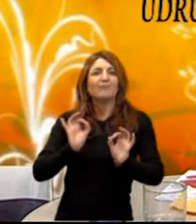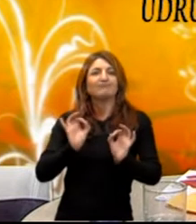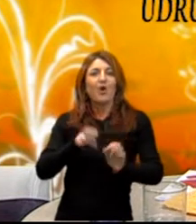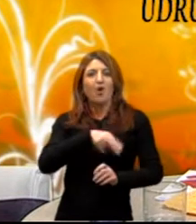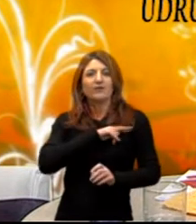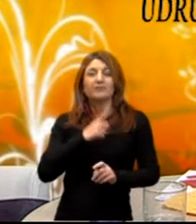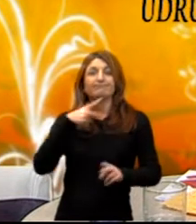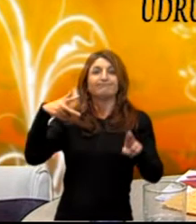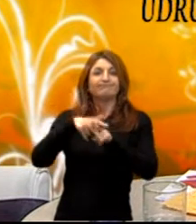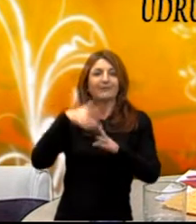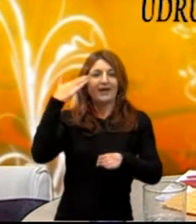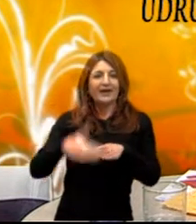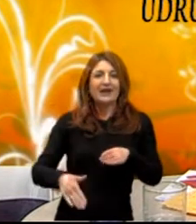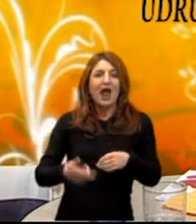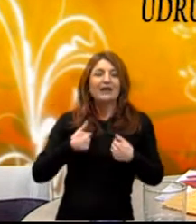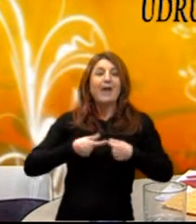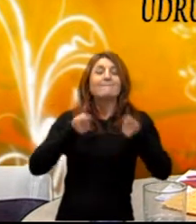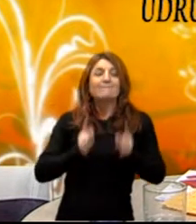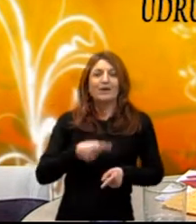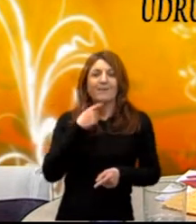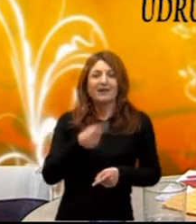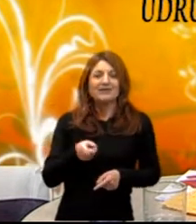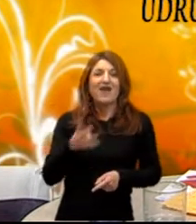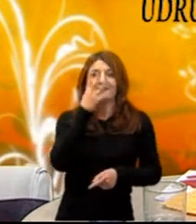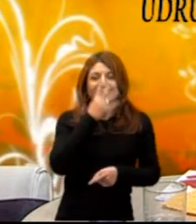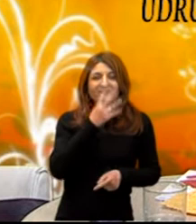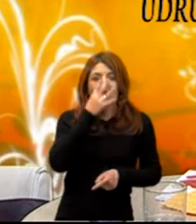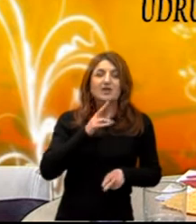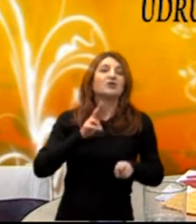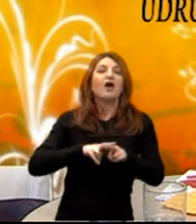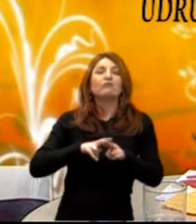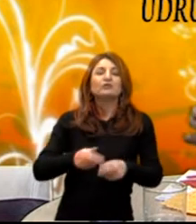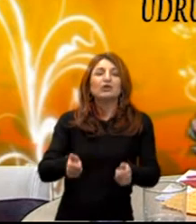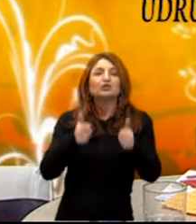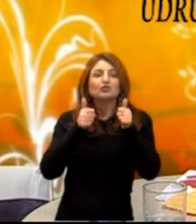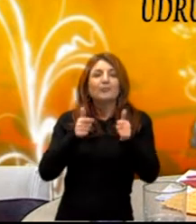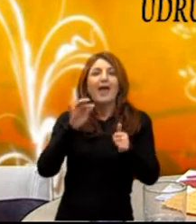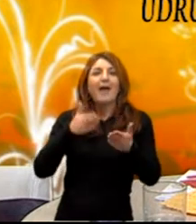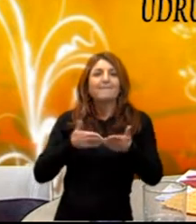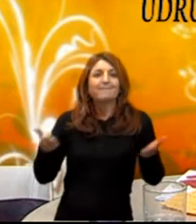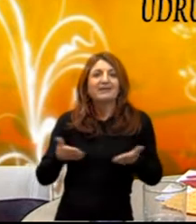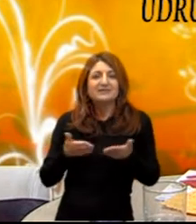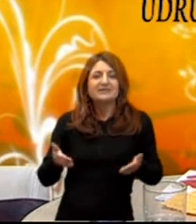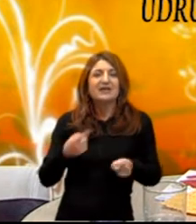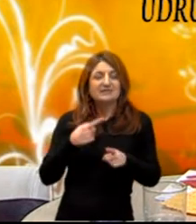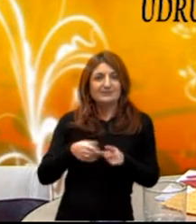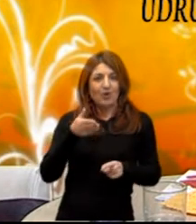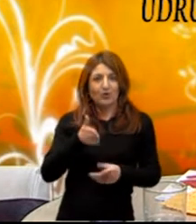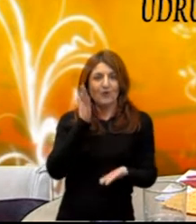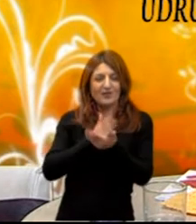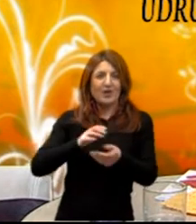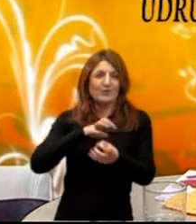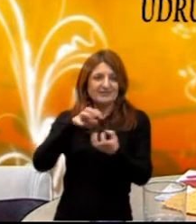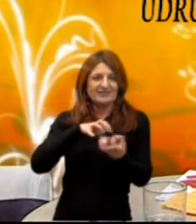odgovornosti. Rekao mi je kraj, ali ja moram još nešto reći. Veljača vam donosi savršene emisije, zato svake